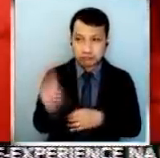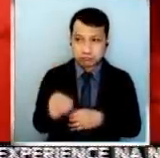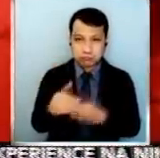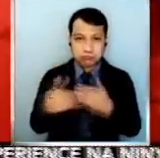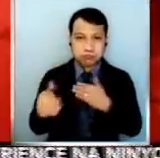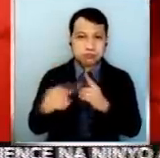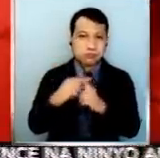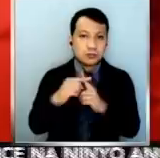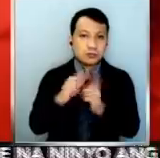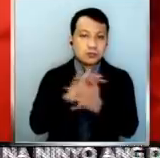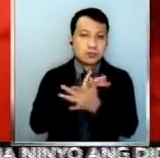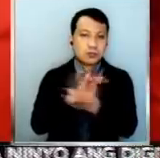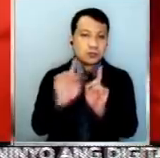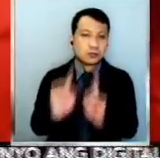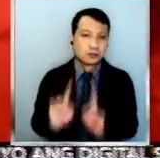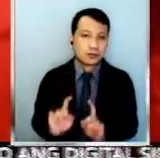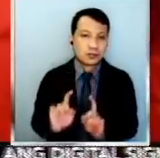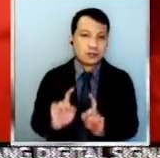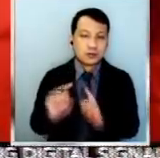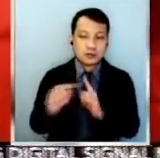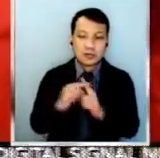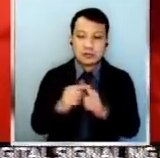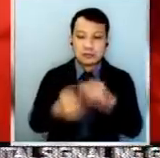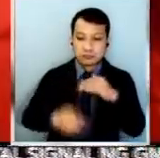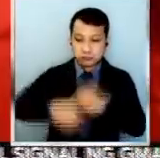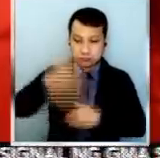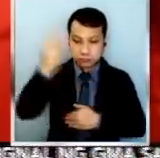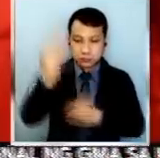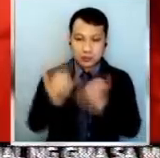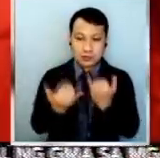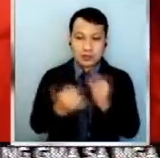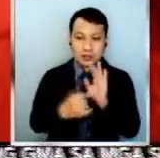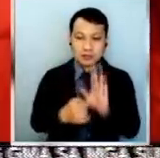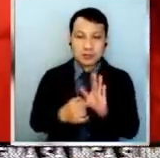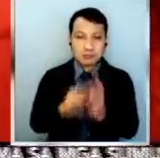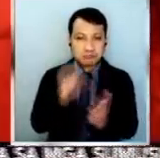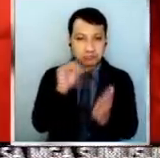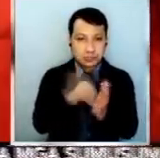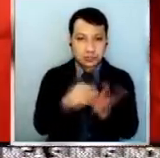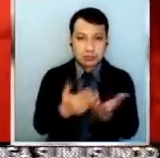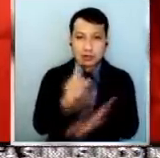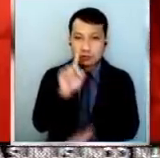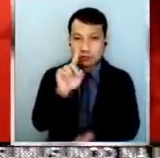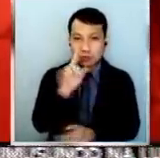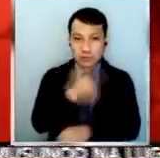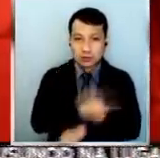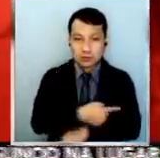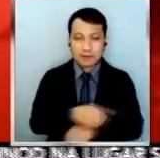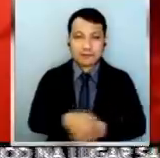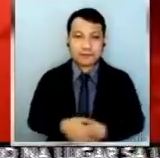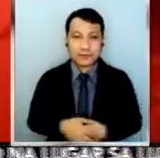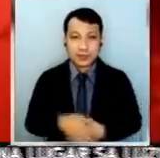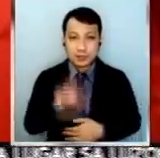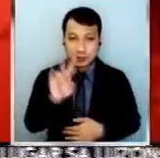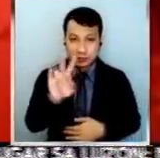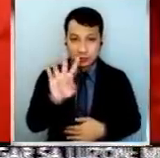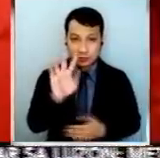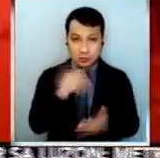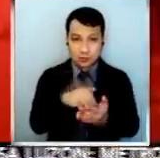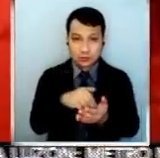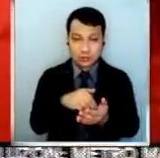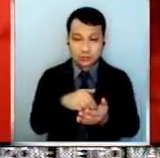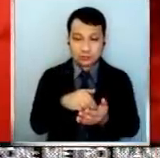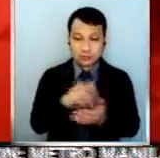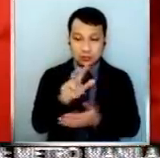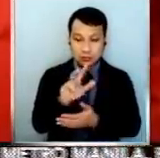mga tinest. Ito ang pinakamataas sa positivity rate na naiulat sa loob ng isang araw. Ang 74,034 tests na